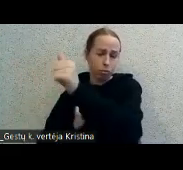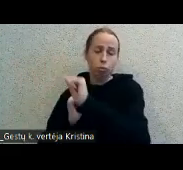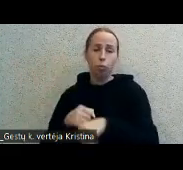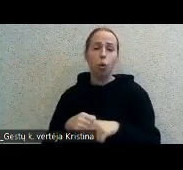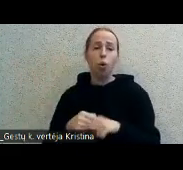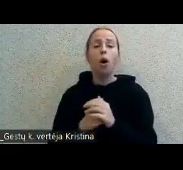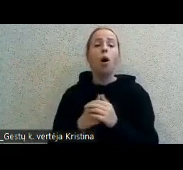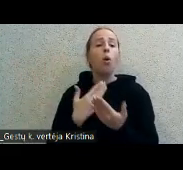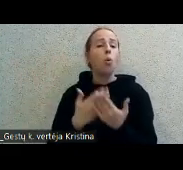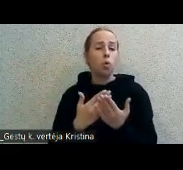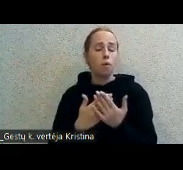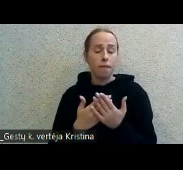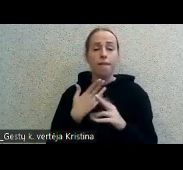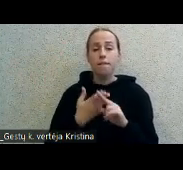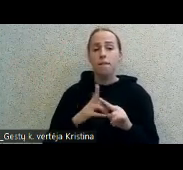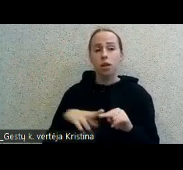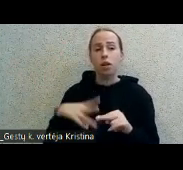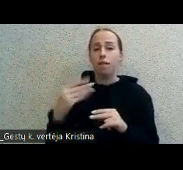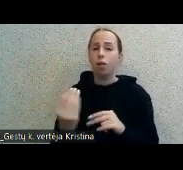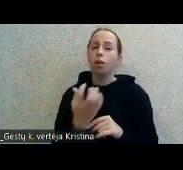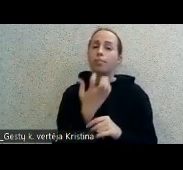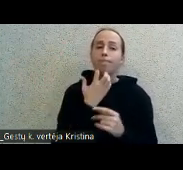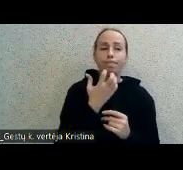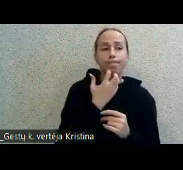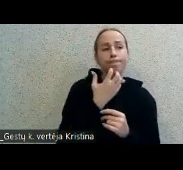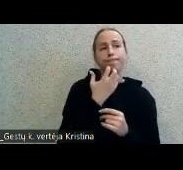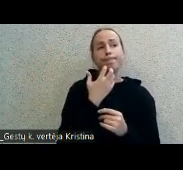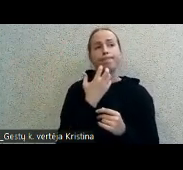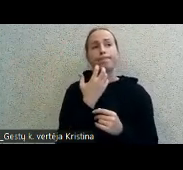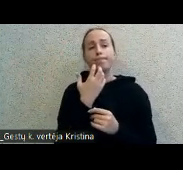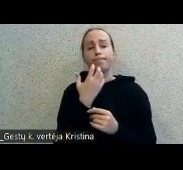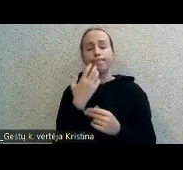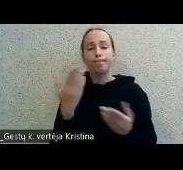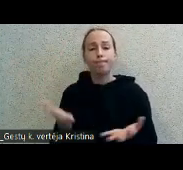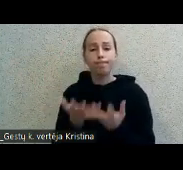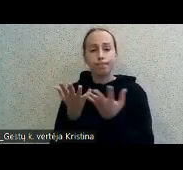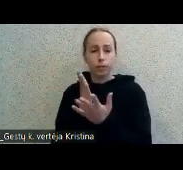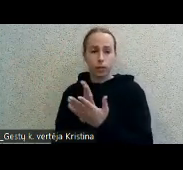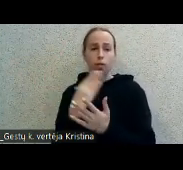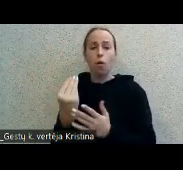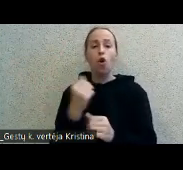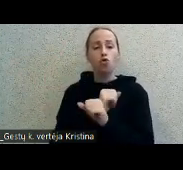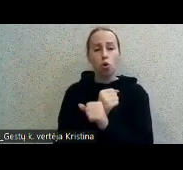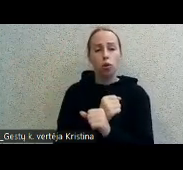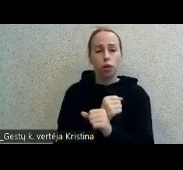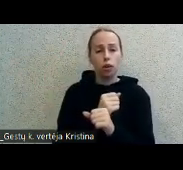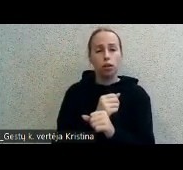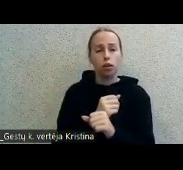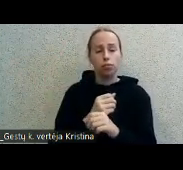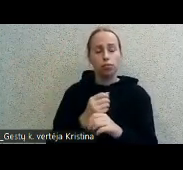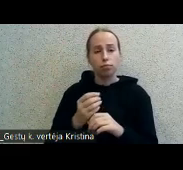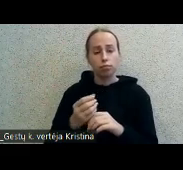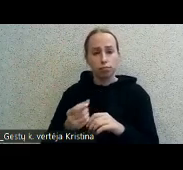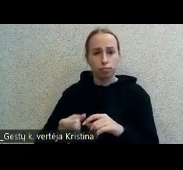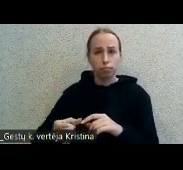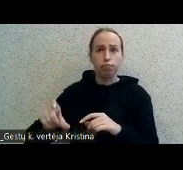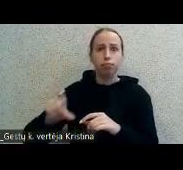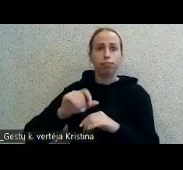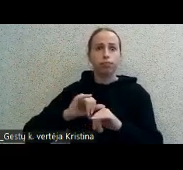skatina žingeidumą, smalsumą, padidina ir praturtina žodymą, žodyną ir visus kitus